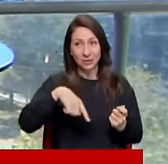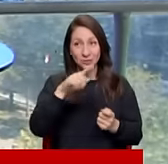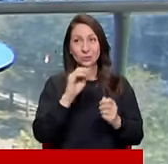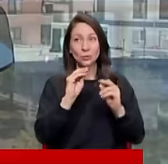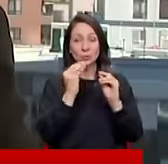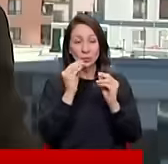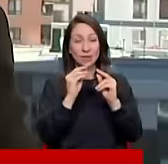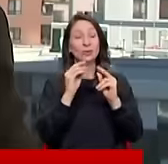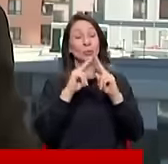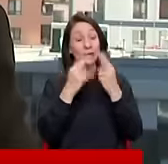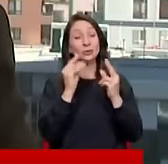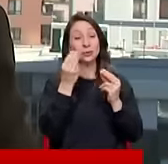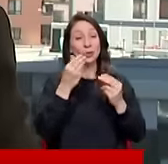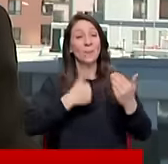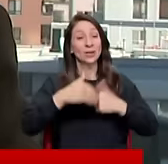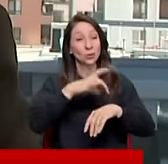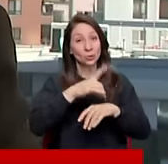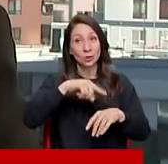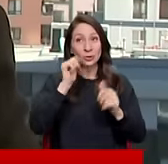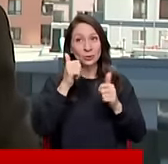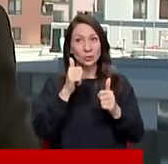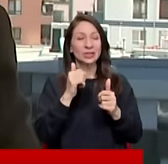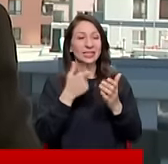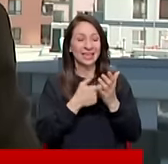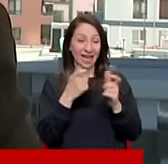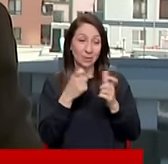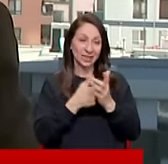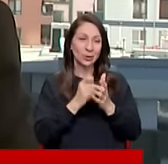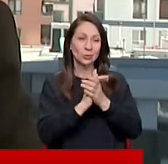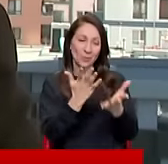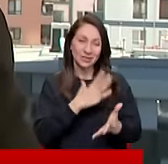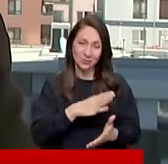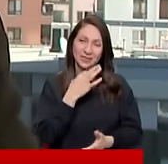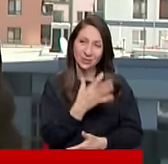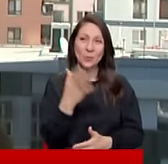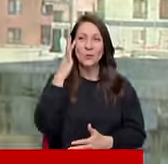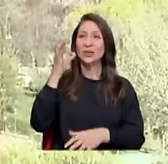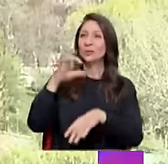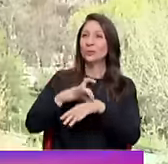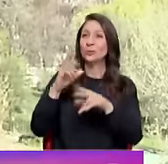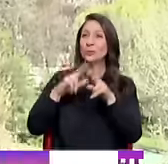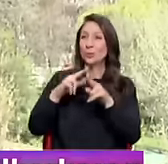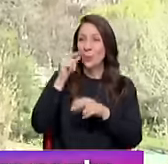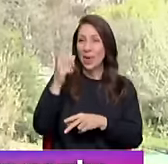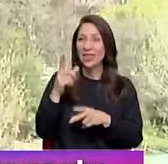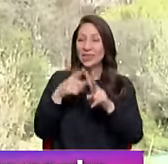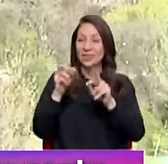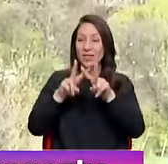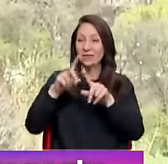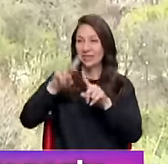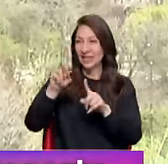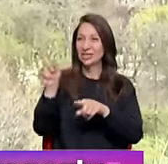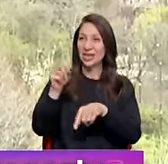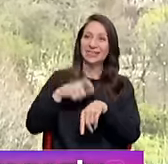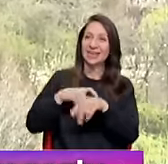Dünya Çocuk Cerrahisi gününü derneğimiz vesilesiyle kutlamak istiyorum. Çok sağ olun. Teşekkürler, teşekkürler hocam. Profesör Doktor Tutku Soyer Now ekranlarında